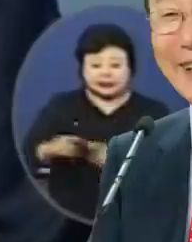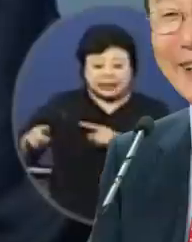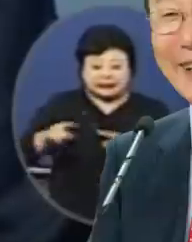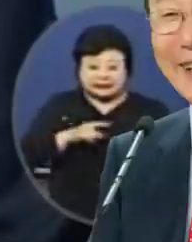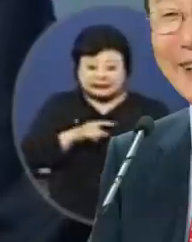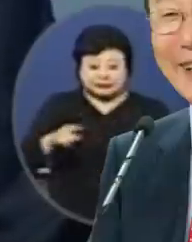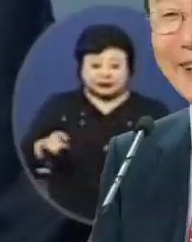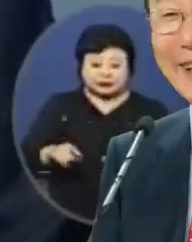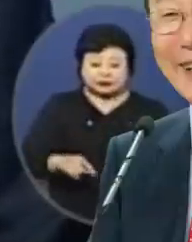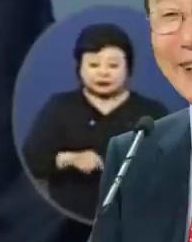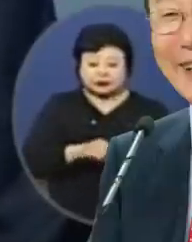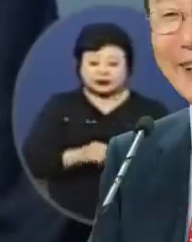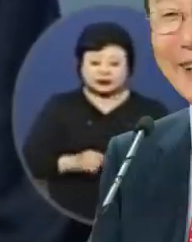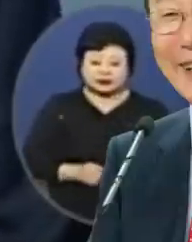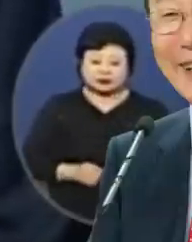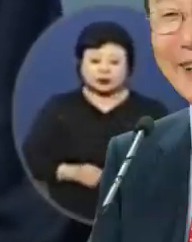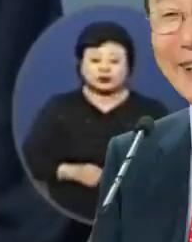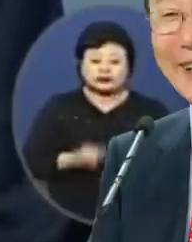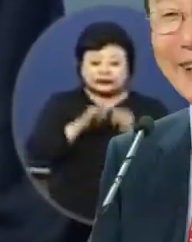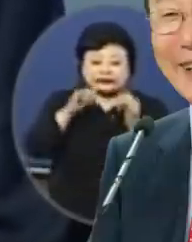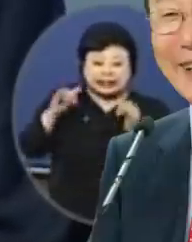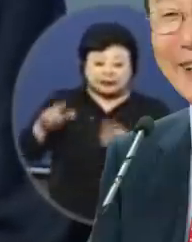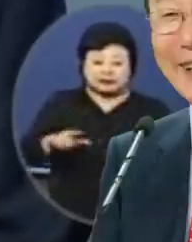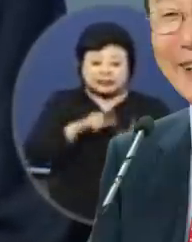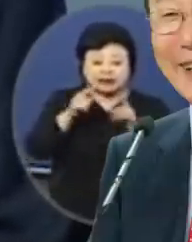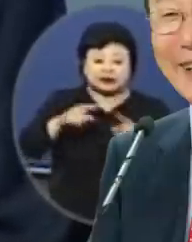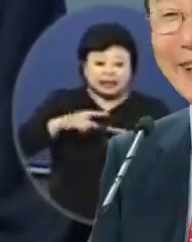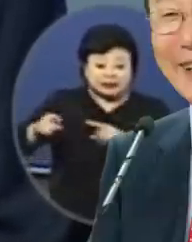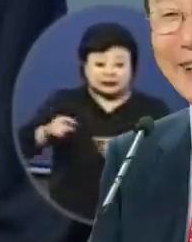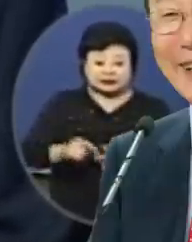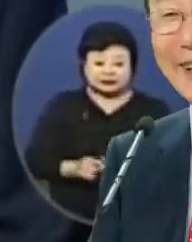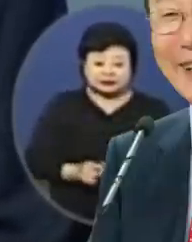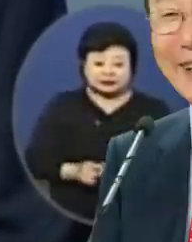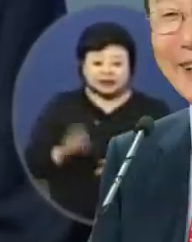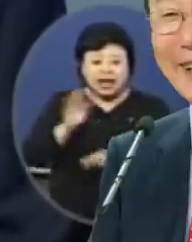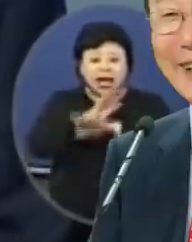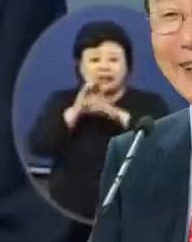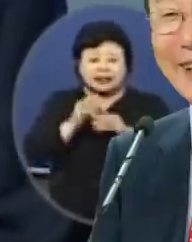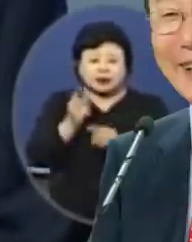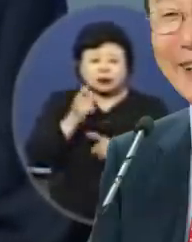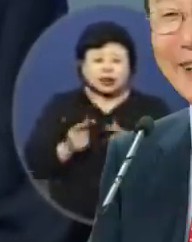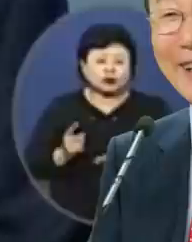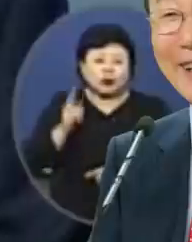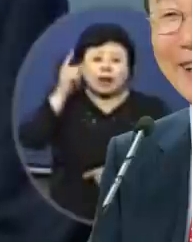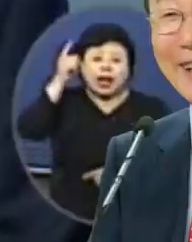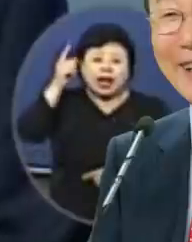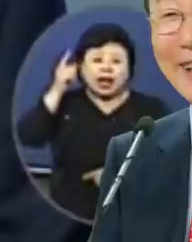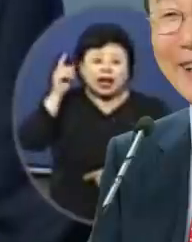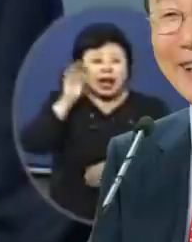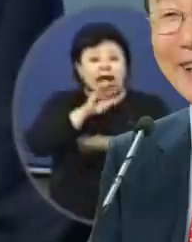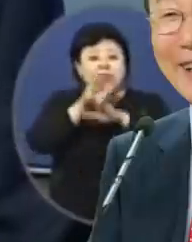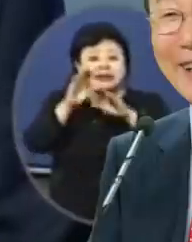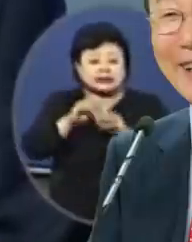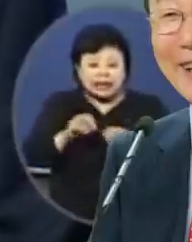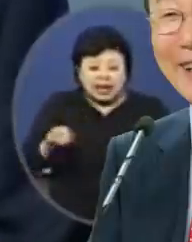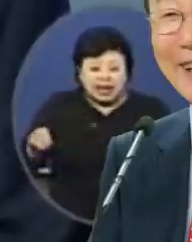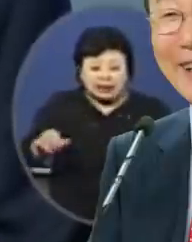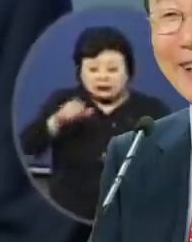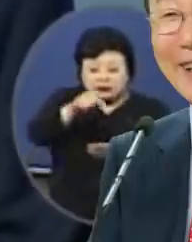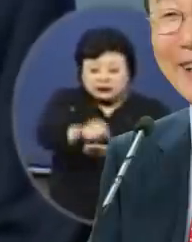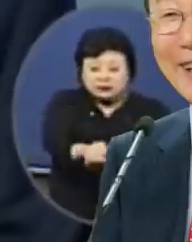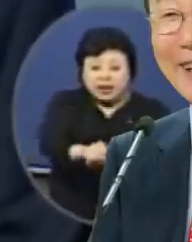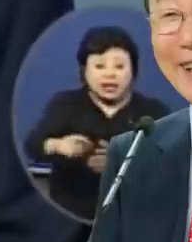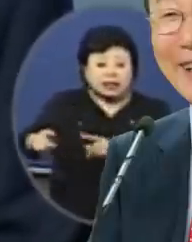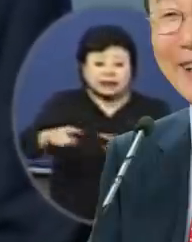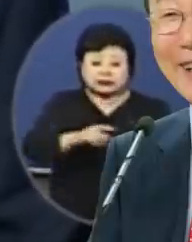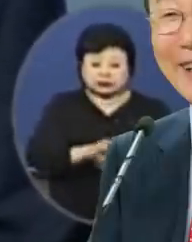다스리면 우리 인생을 다스립니다. 하늘이 땅보다 높지 않습니까? 그러므로 하늘은 땅을 지배하고